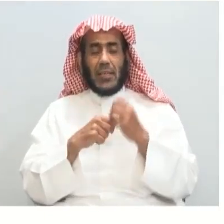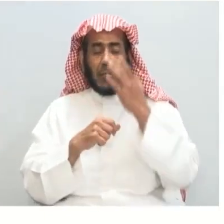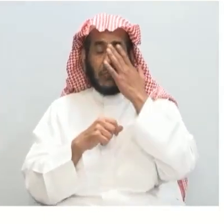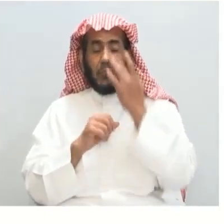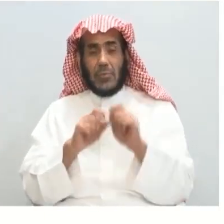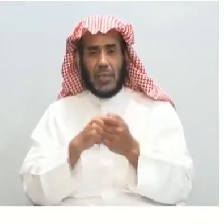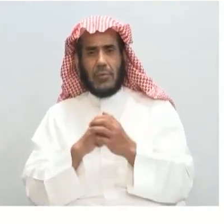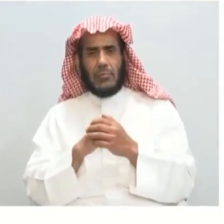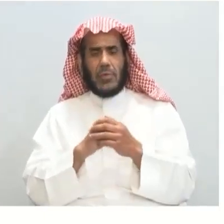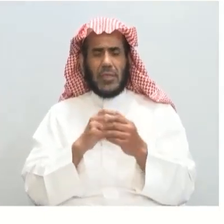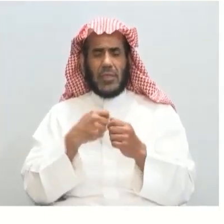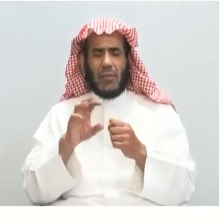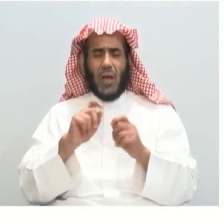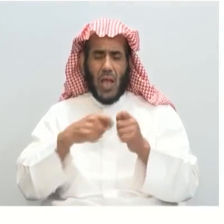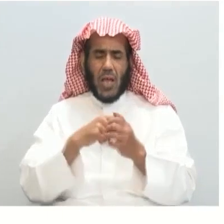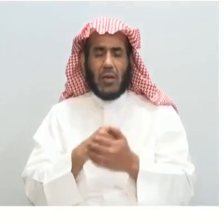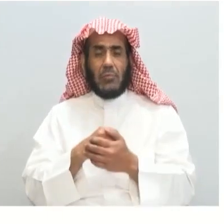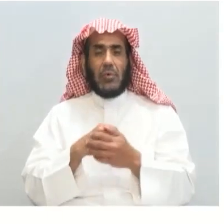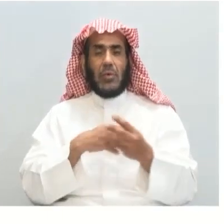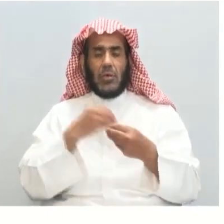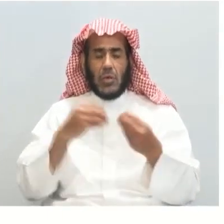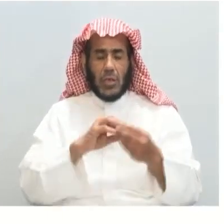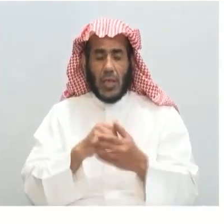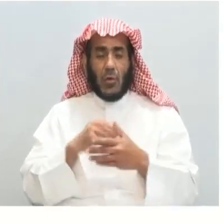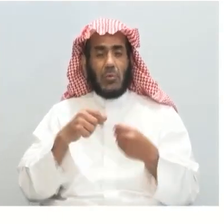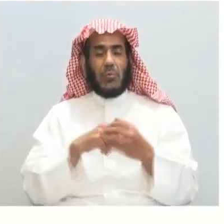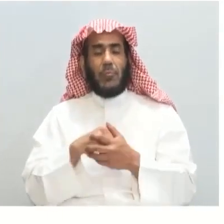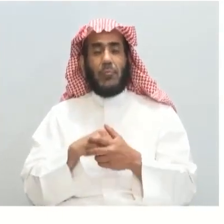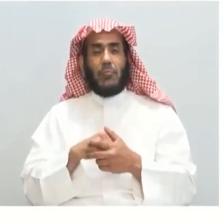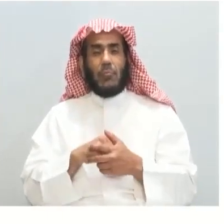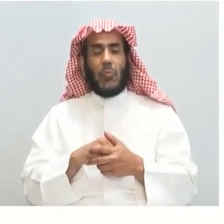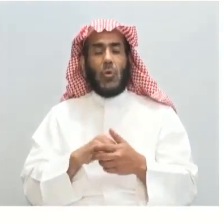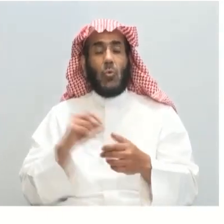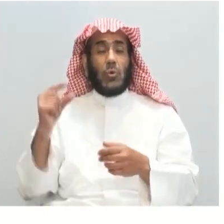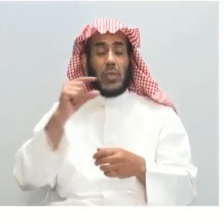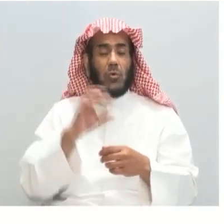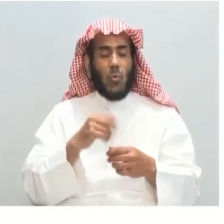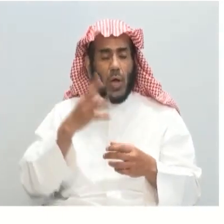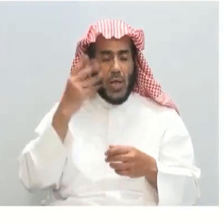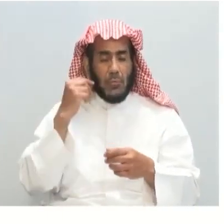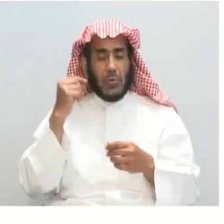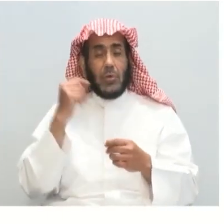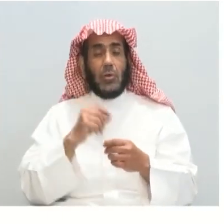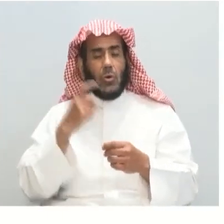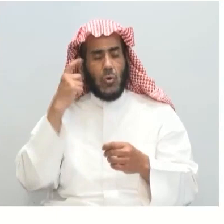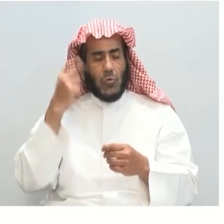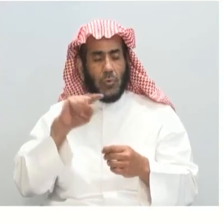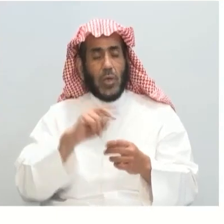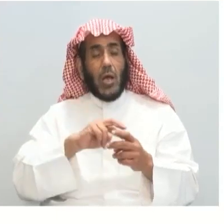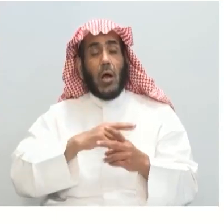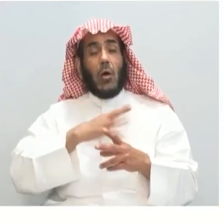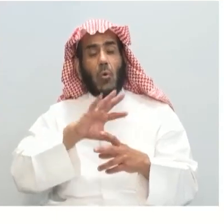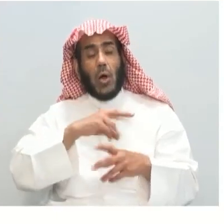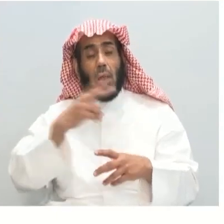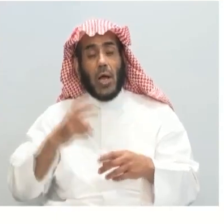التغيير صرف غير فصرف لغه التغيير اصطلاحا هو علم يعرف به احوال